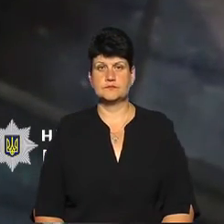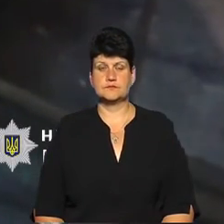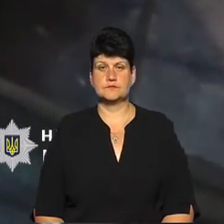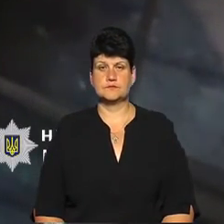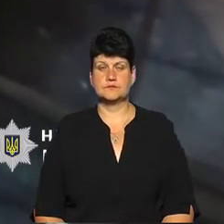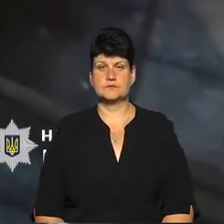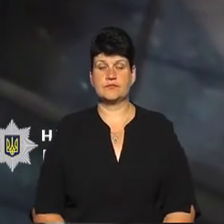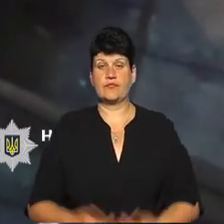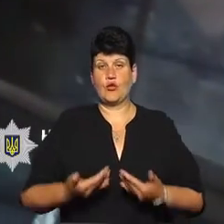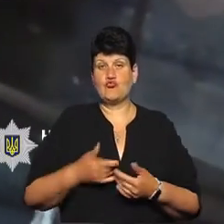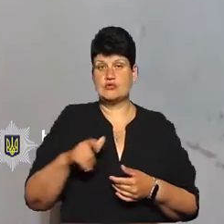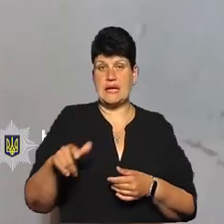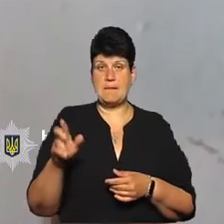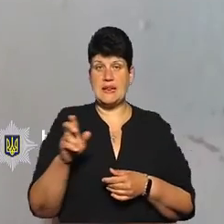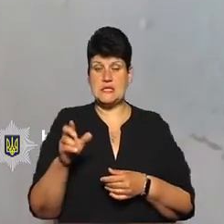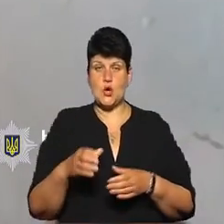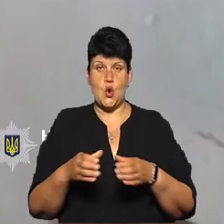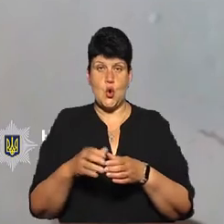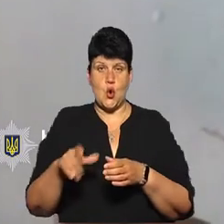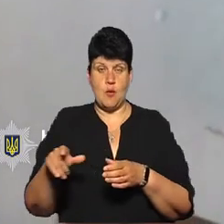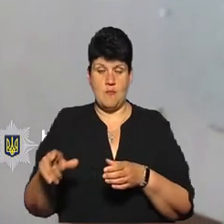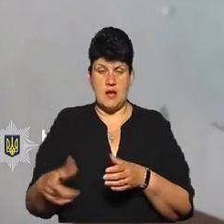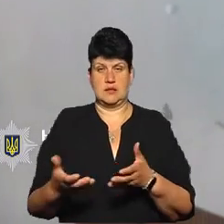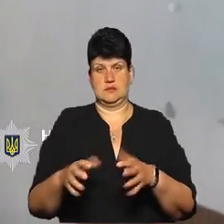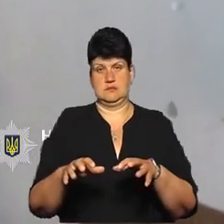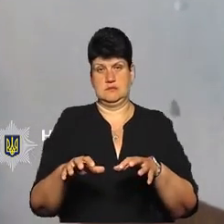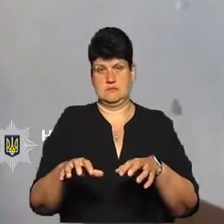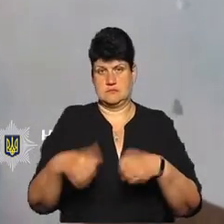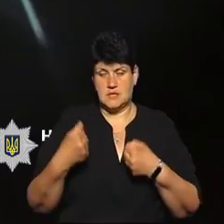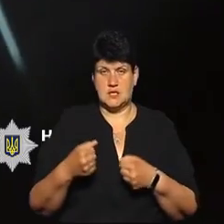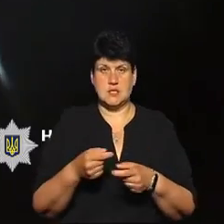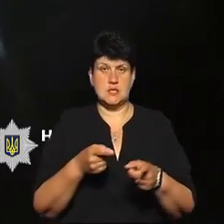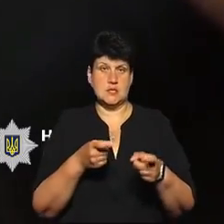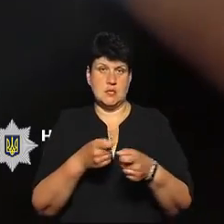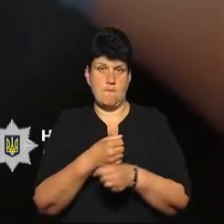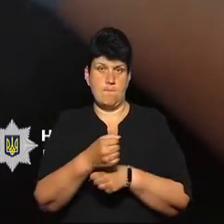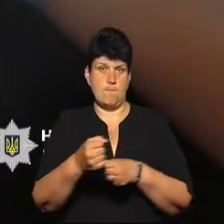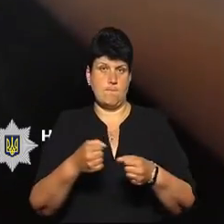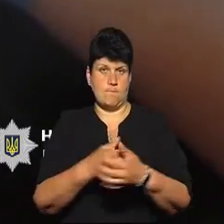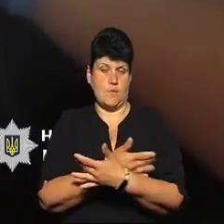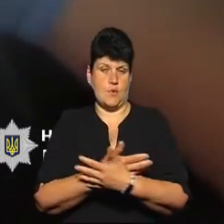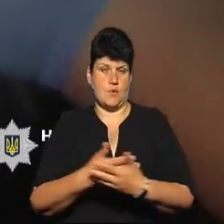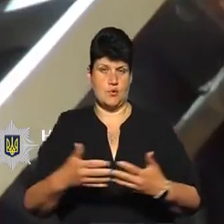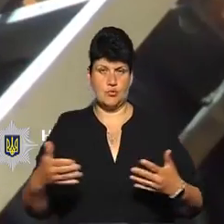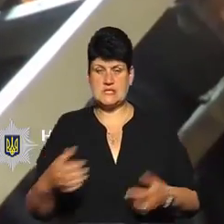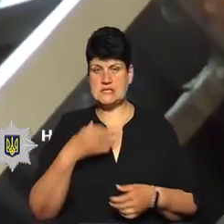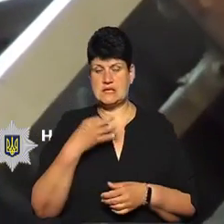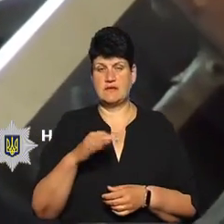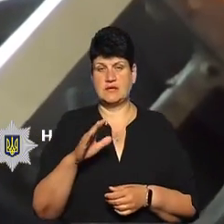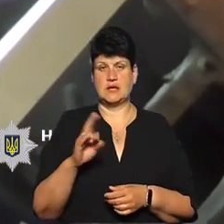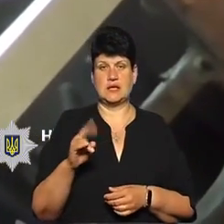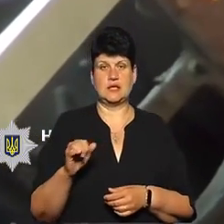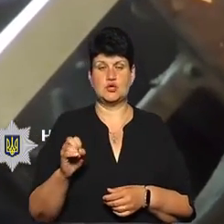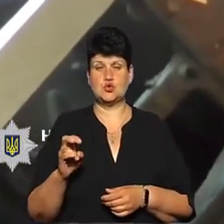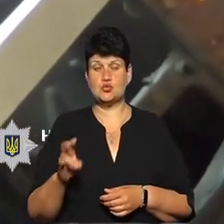У жителя Білецької громади поліцейські вилучили зброю. Про це повідомив слідчий Тернопільського районного управління поліції Віталій Кицун. За його